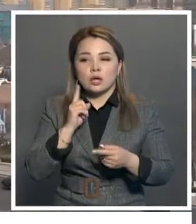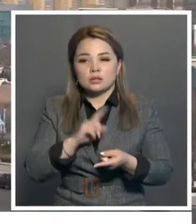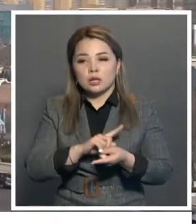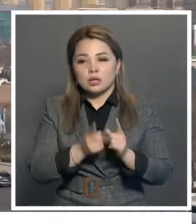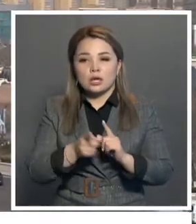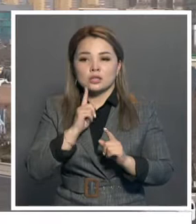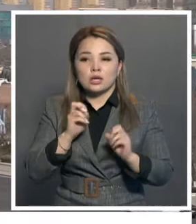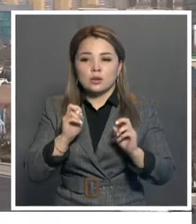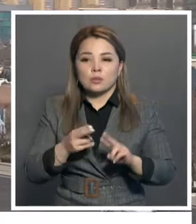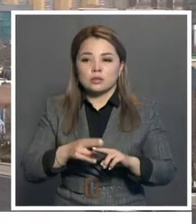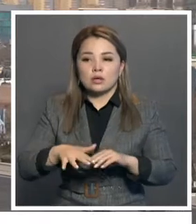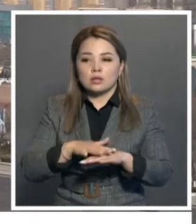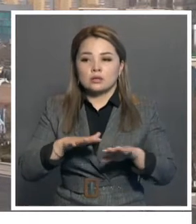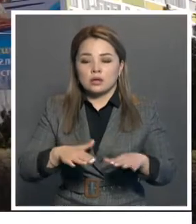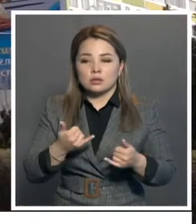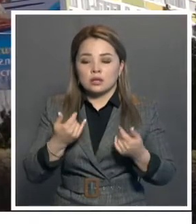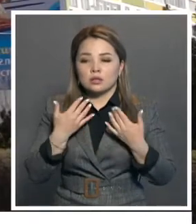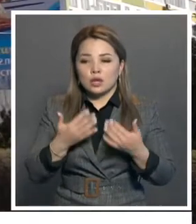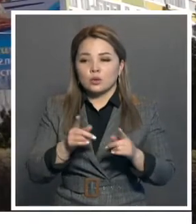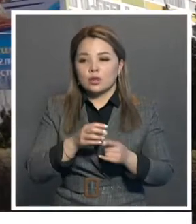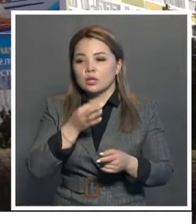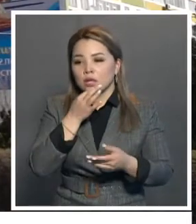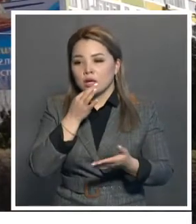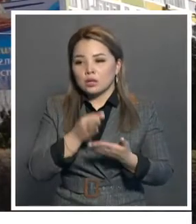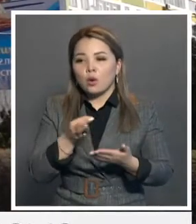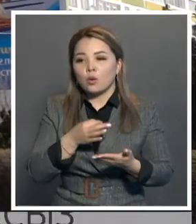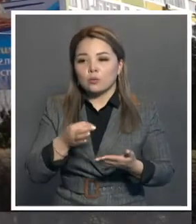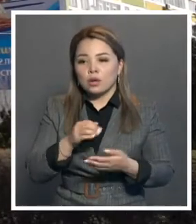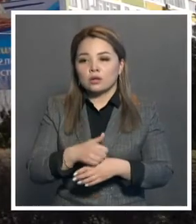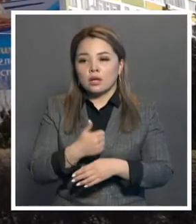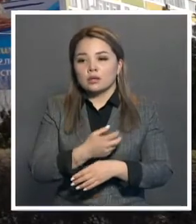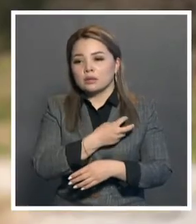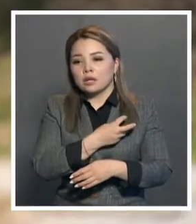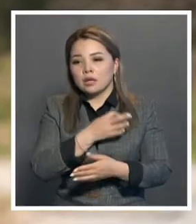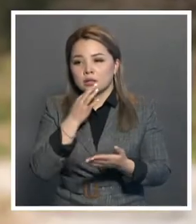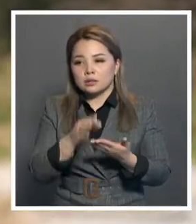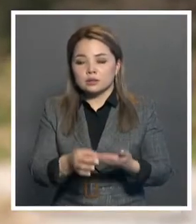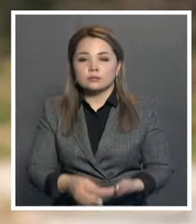жасыл аймаққа арналған қаулы шығаруға әлі ерте, дейді облыстың бас санитарлық дәрігері.